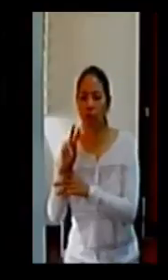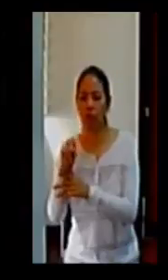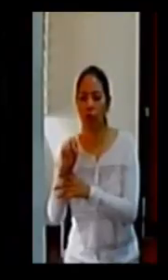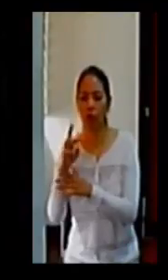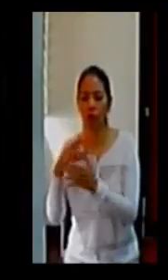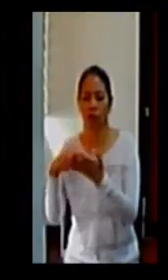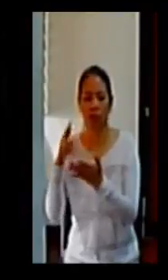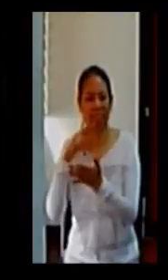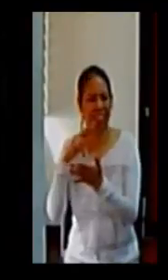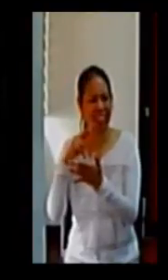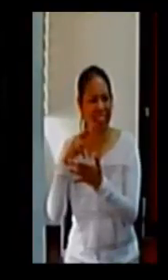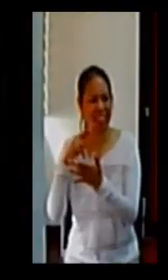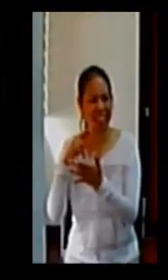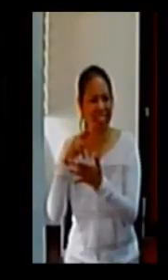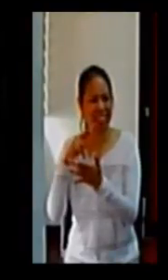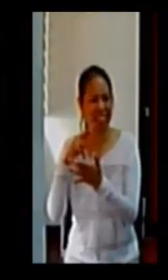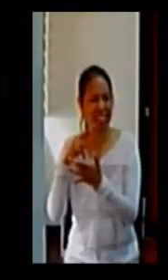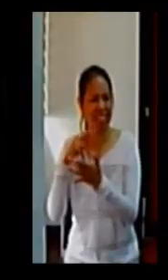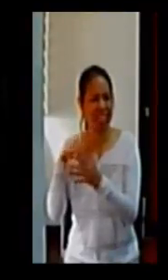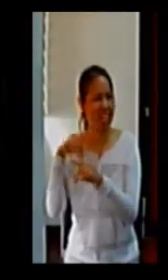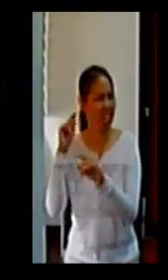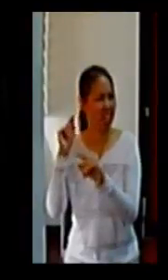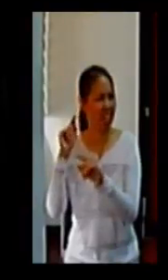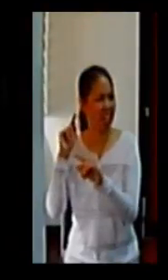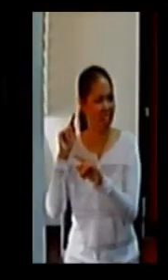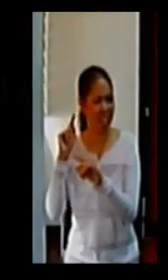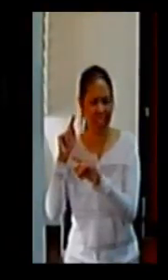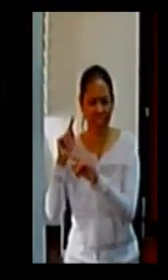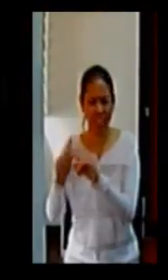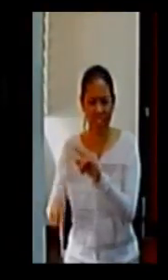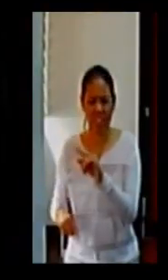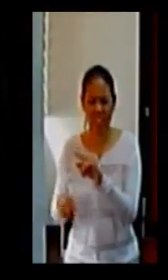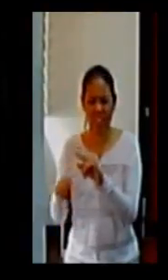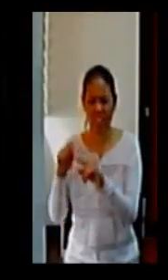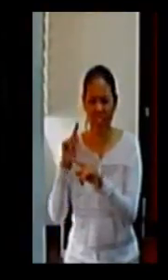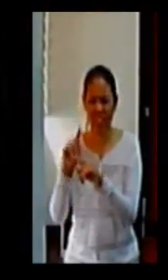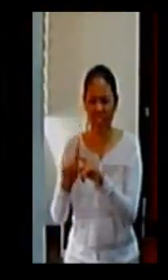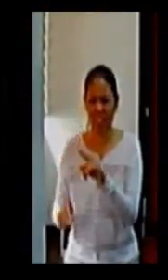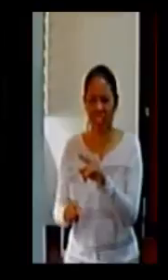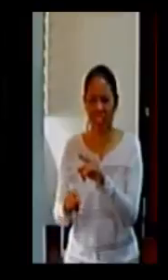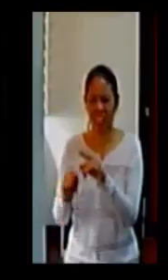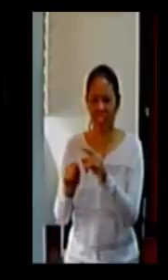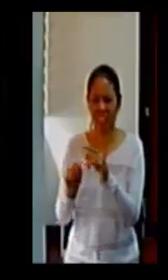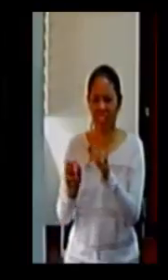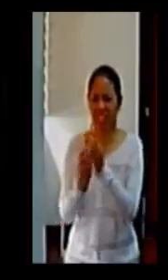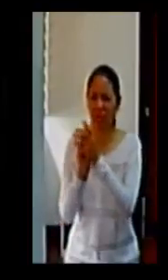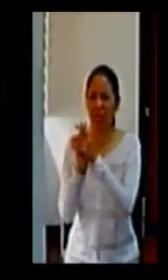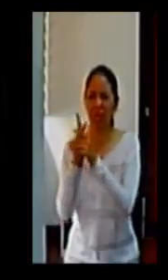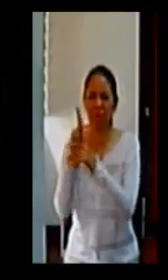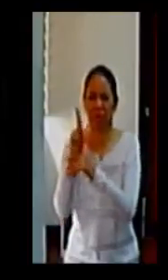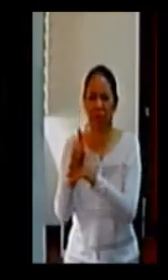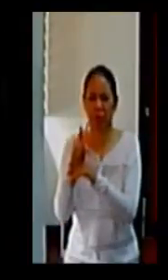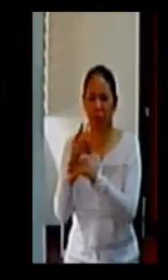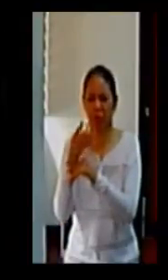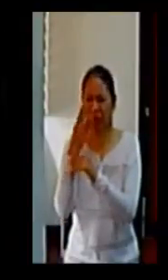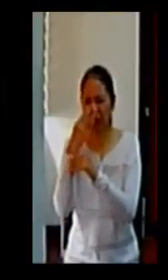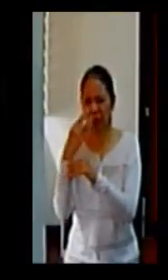matumal na yung paglaki sa pinagtamnan na ng mga new variety. And Mr.